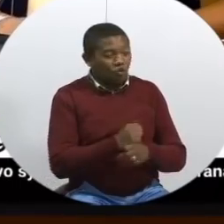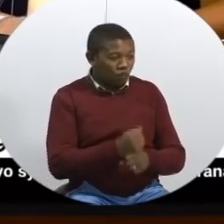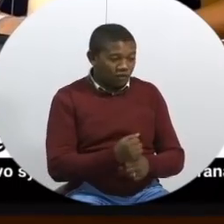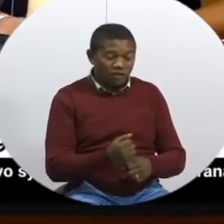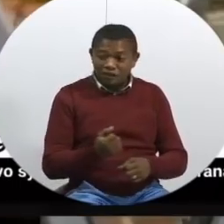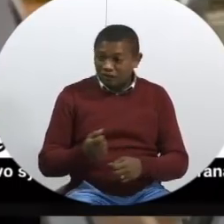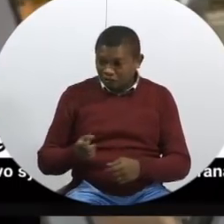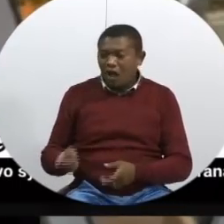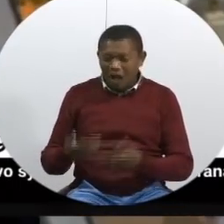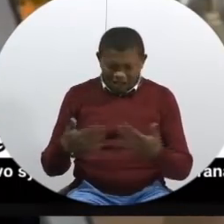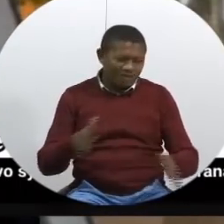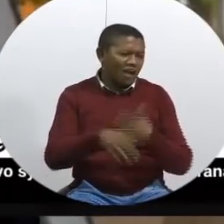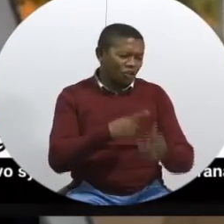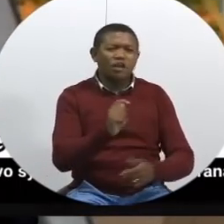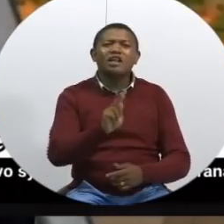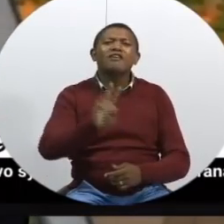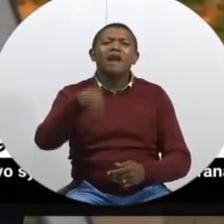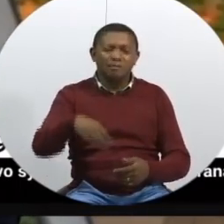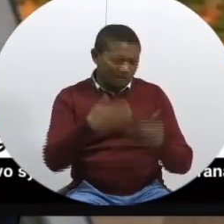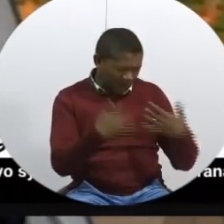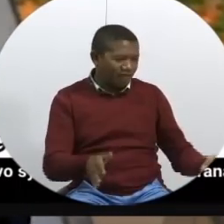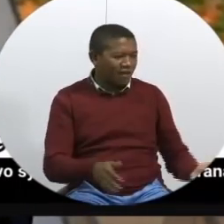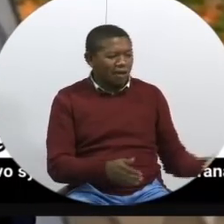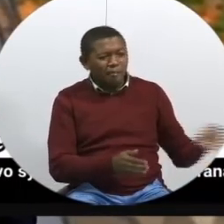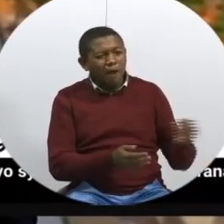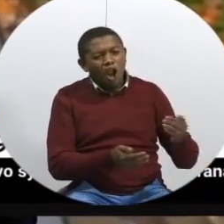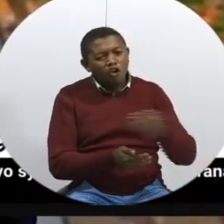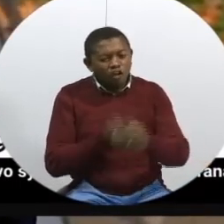ataonareo tsara atao amin'ny televiziona malagasy a ny